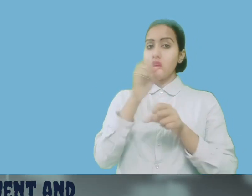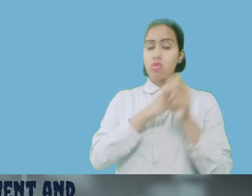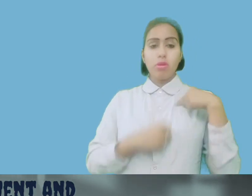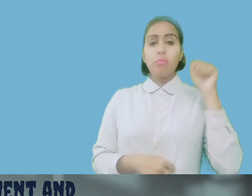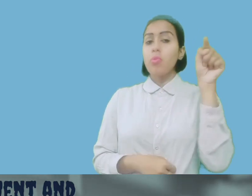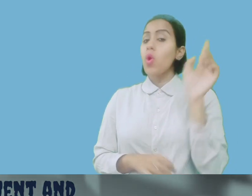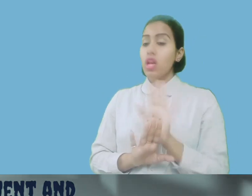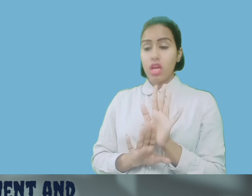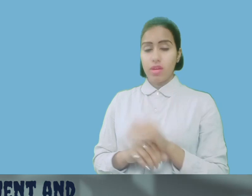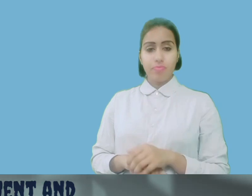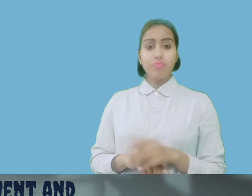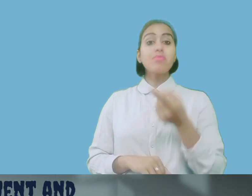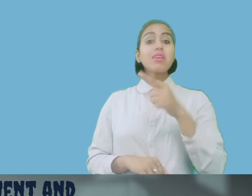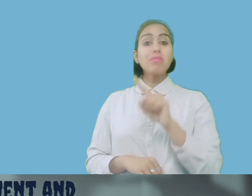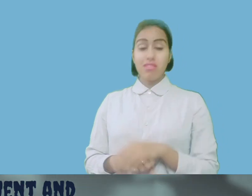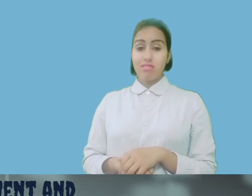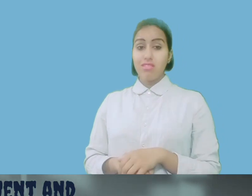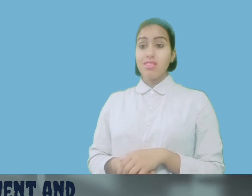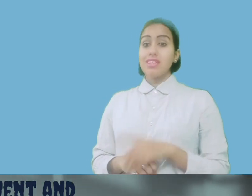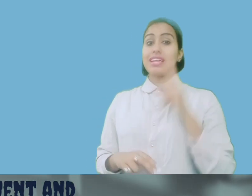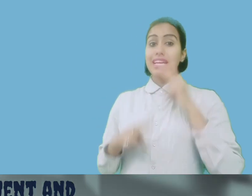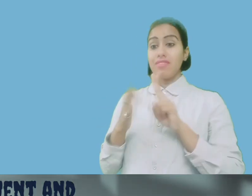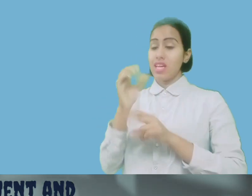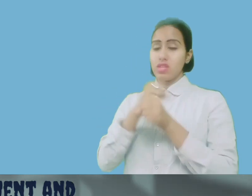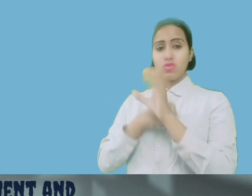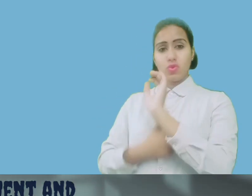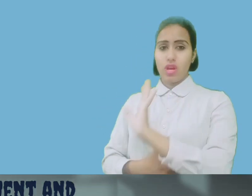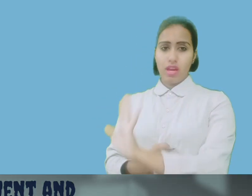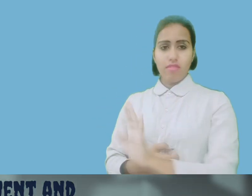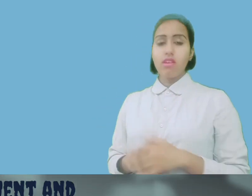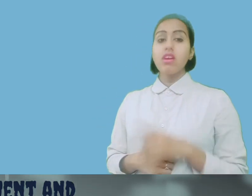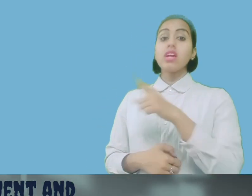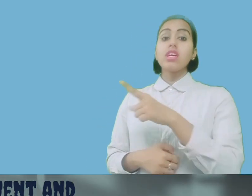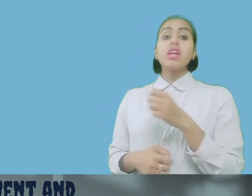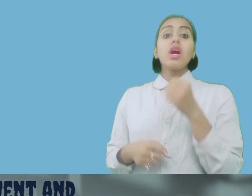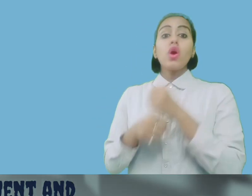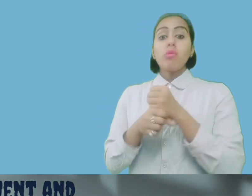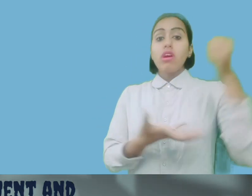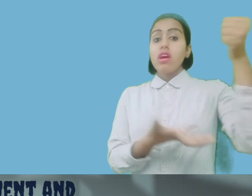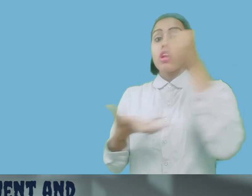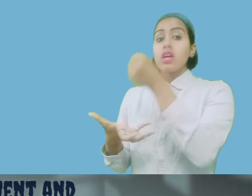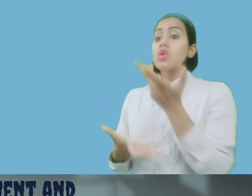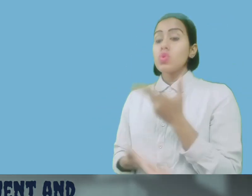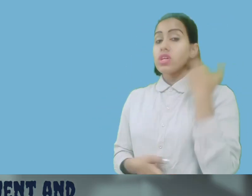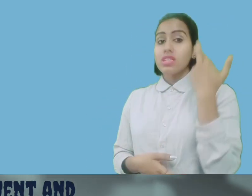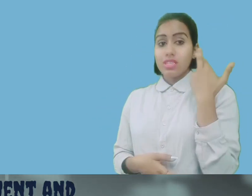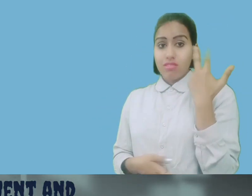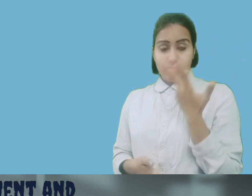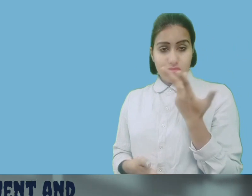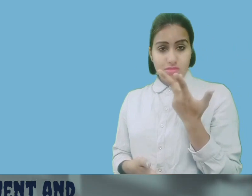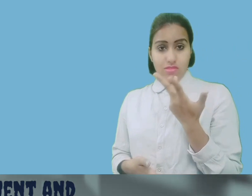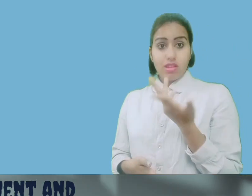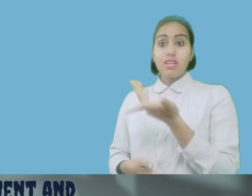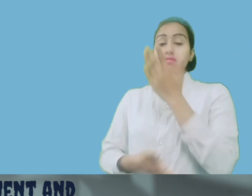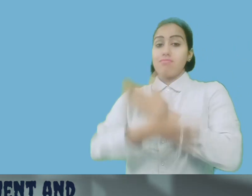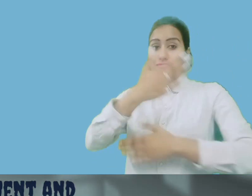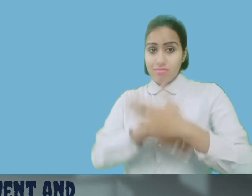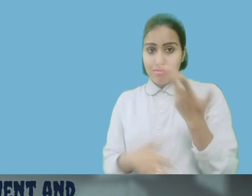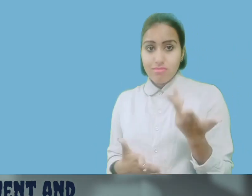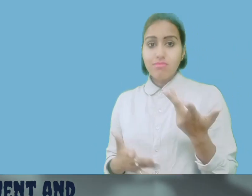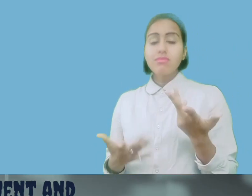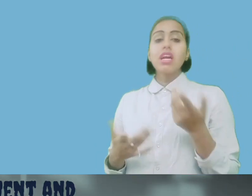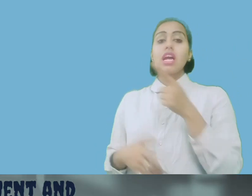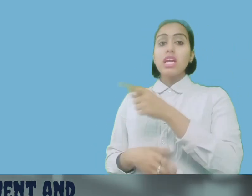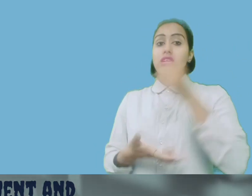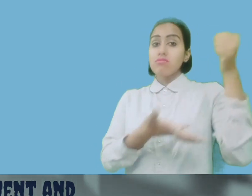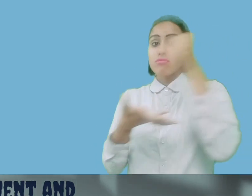वर्क कंप्लीट करके दिखा देते हैं। आप ग्राउंड लेवल पे जाकर जब उनकी स्थिति देखते हैं तो बच्चा 12वीं में पढ़ रहा है, पर मैं आपको ये गारंटी